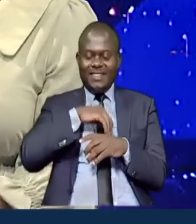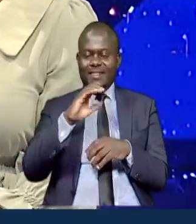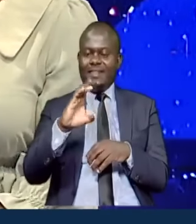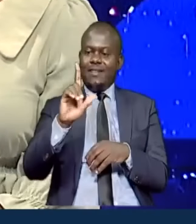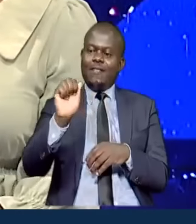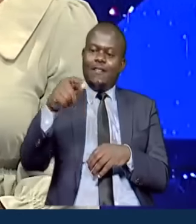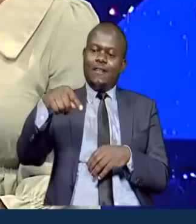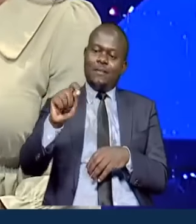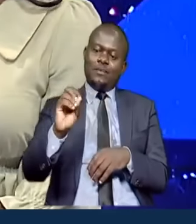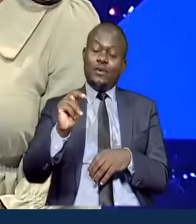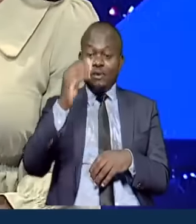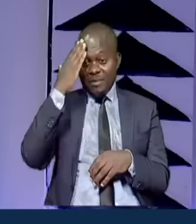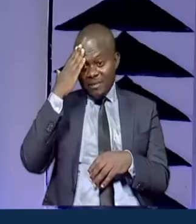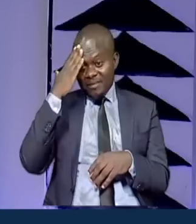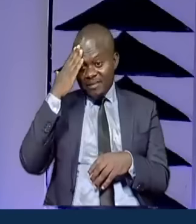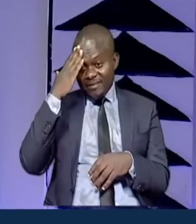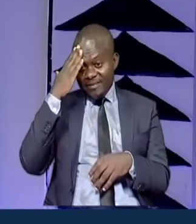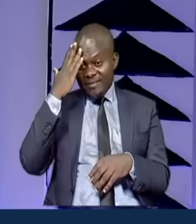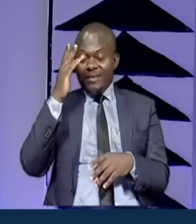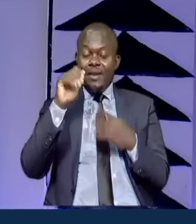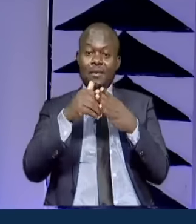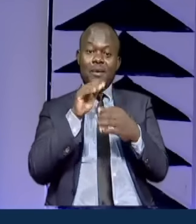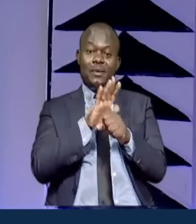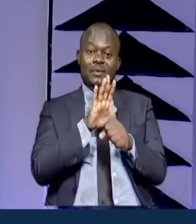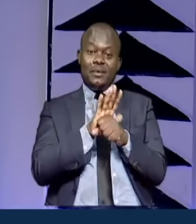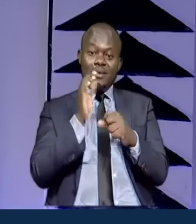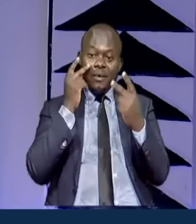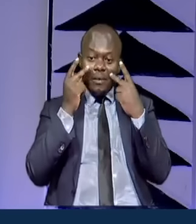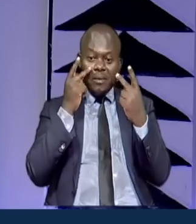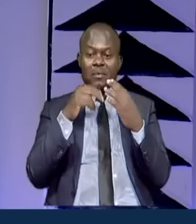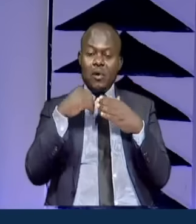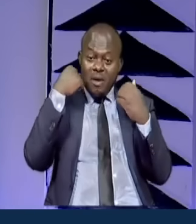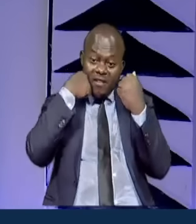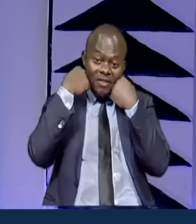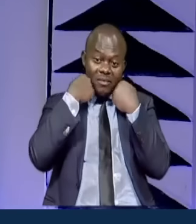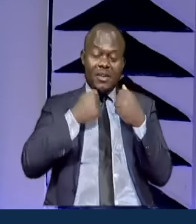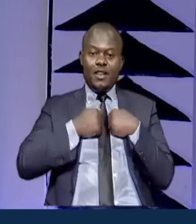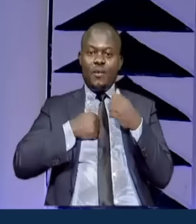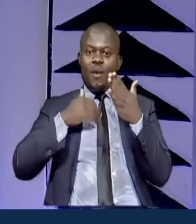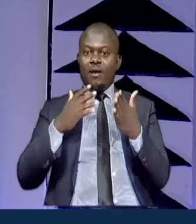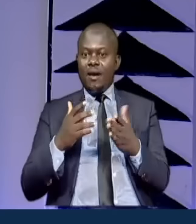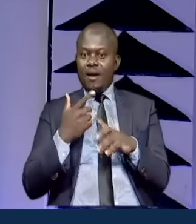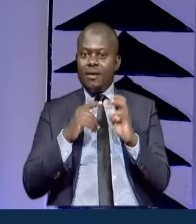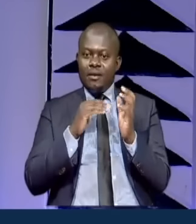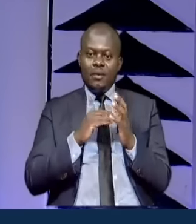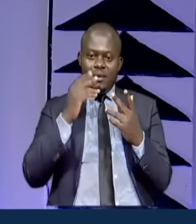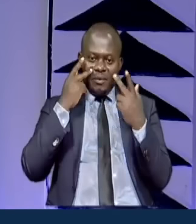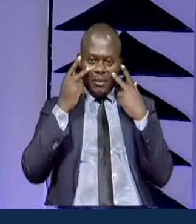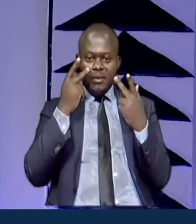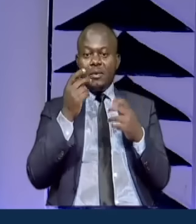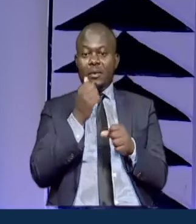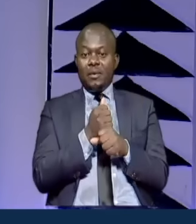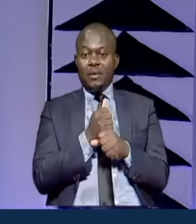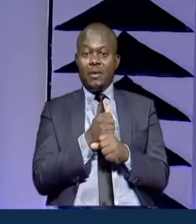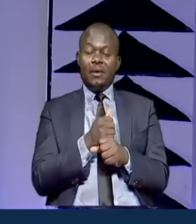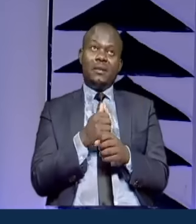abenshi muramuzi agiye amenyekana benshi bakubonye mu mafilme nyarwanda cyane cyane ariko banakora ukora stand